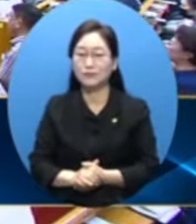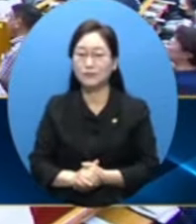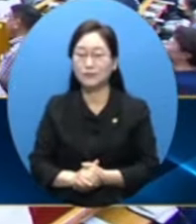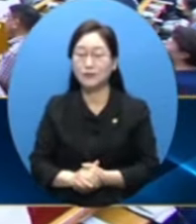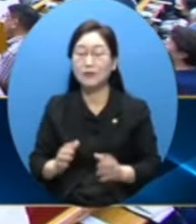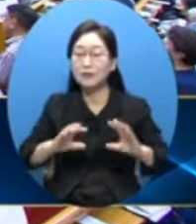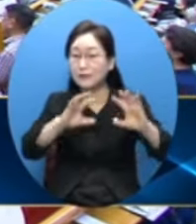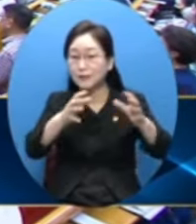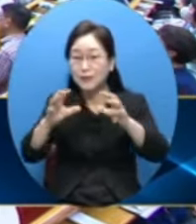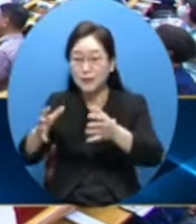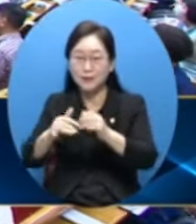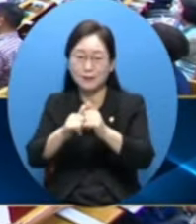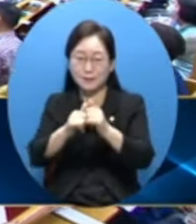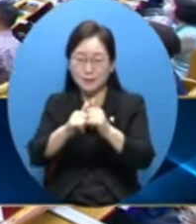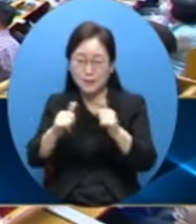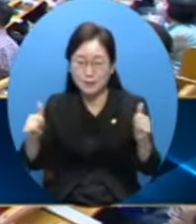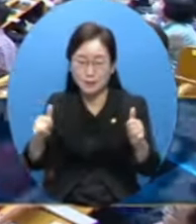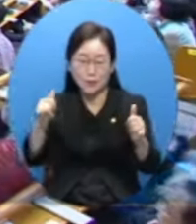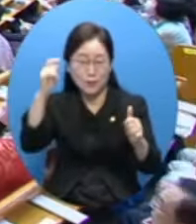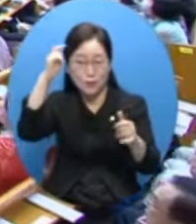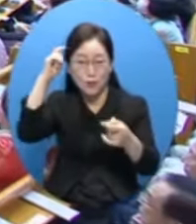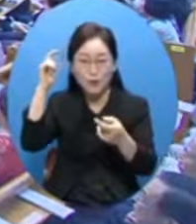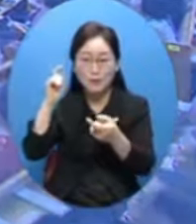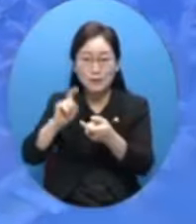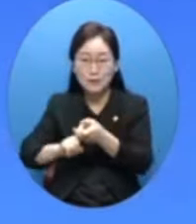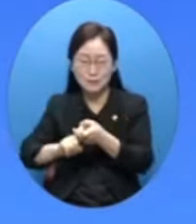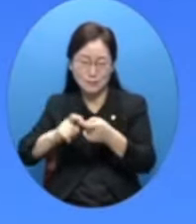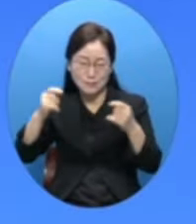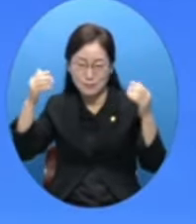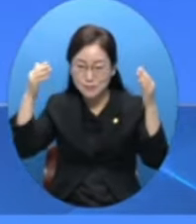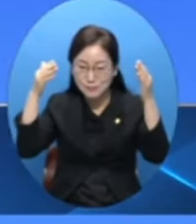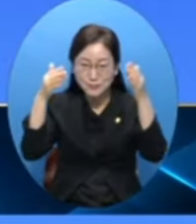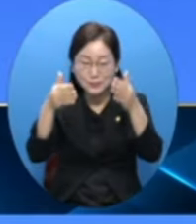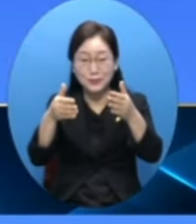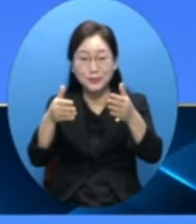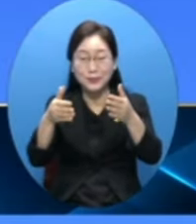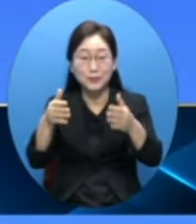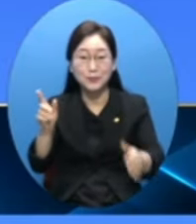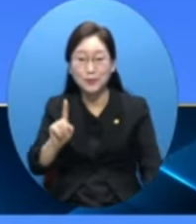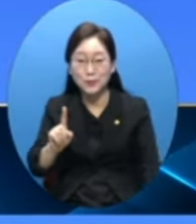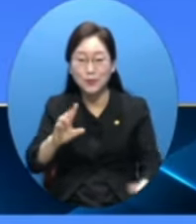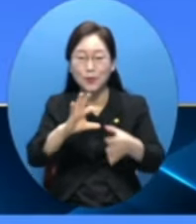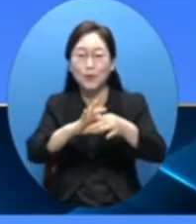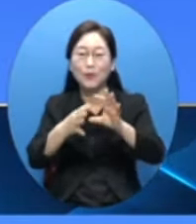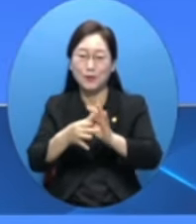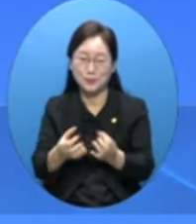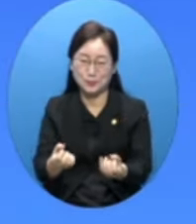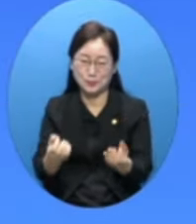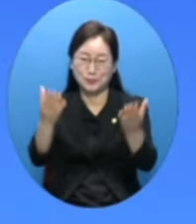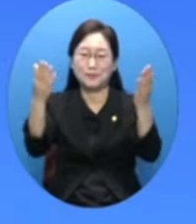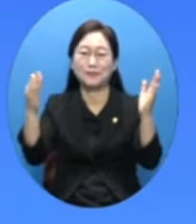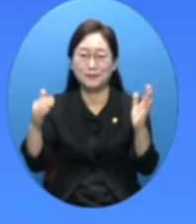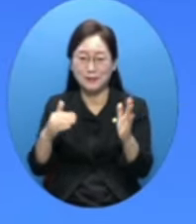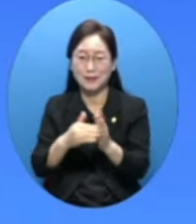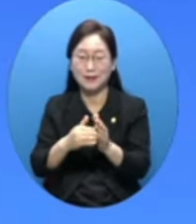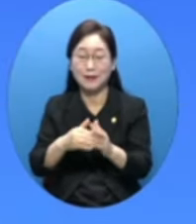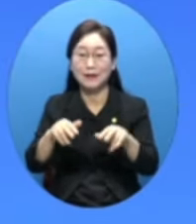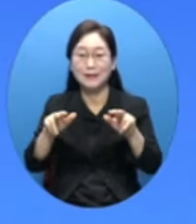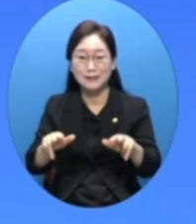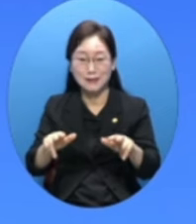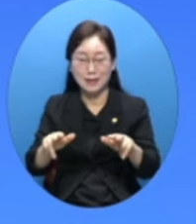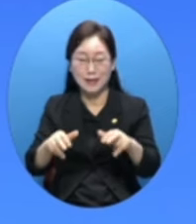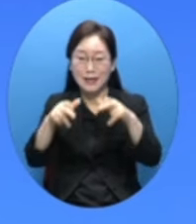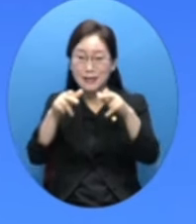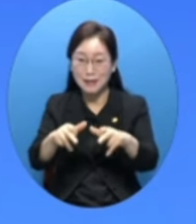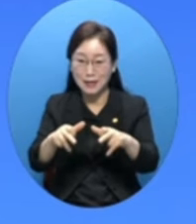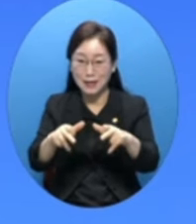전 세계 사람들의 관심을 집중시킨 올림픽이 다 끝나고 이제는 장애인들의